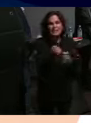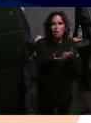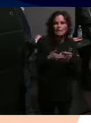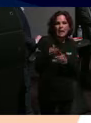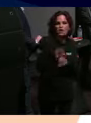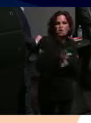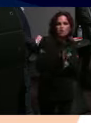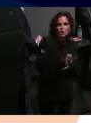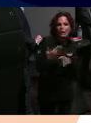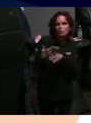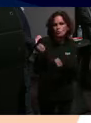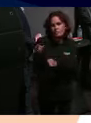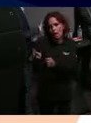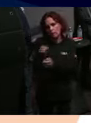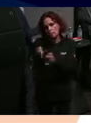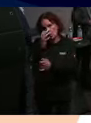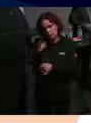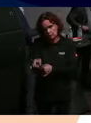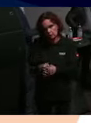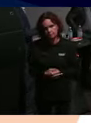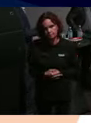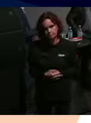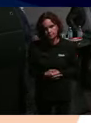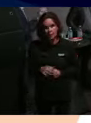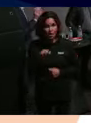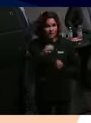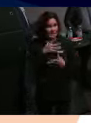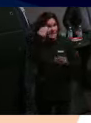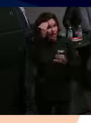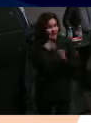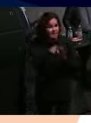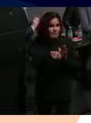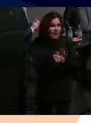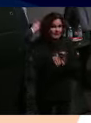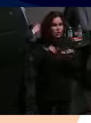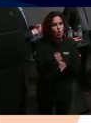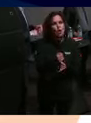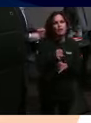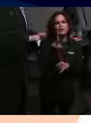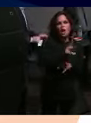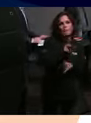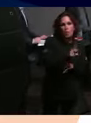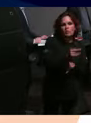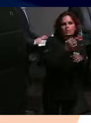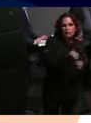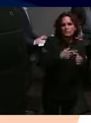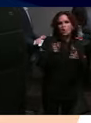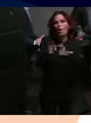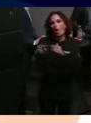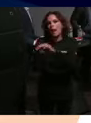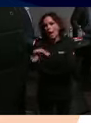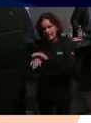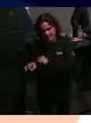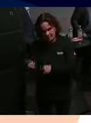hydrogenet fra naturgass. Og til den som ikke har lært seg noe, karbonfangst og lagring. Karbonfangst og lagring, det er riktig,